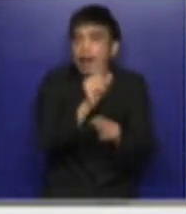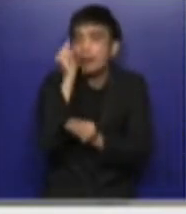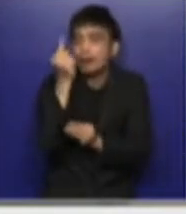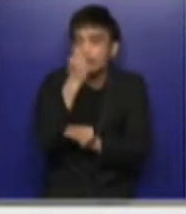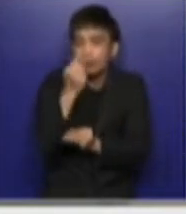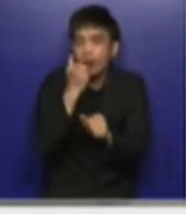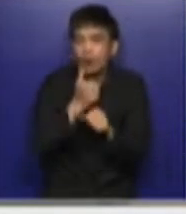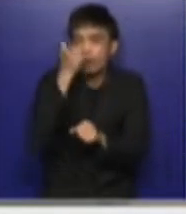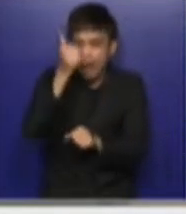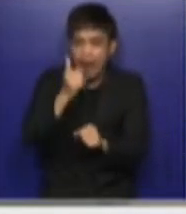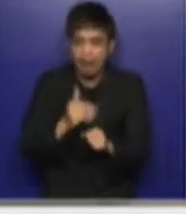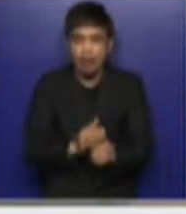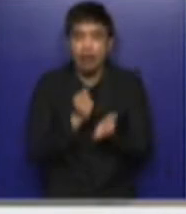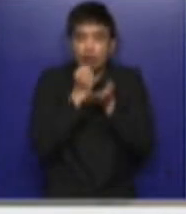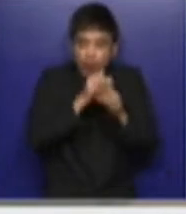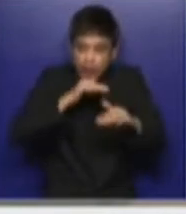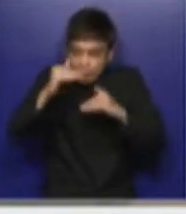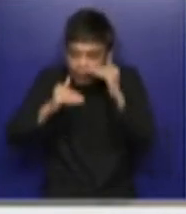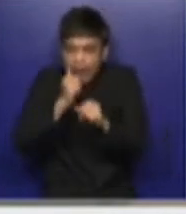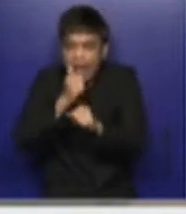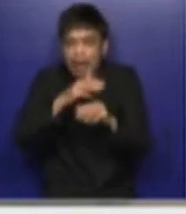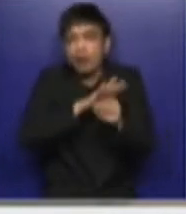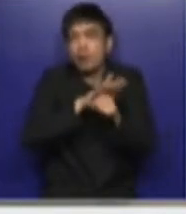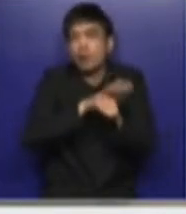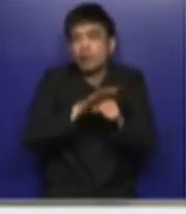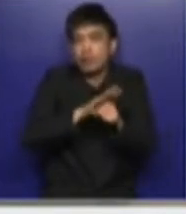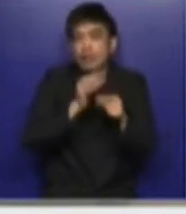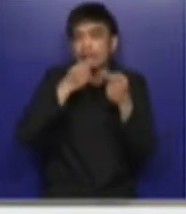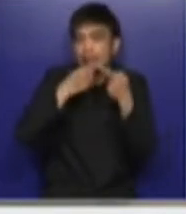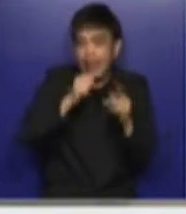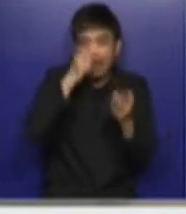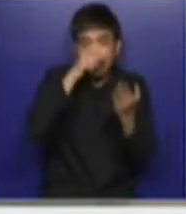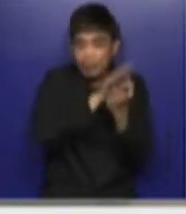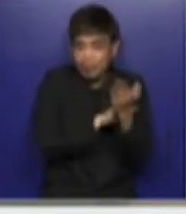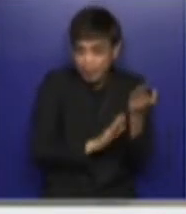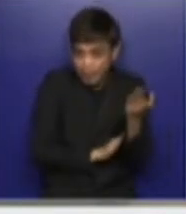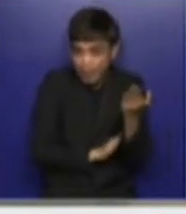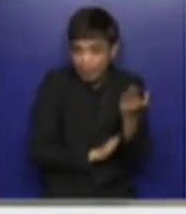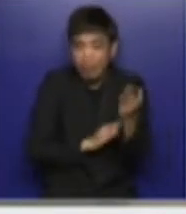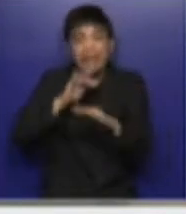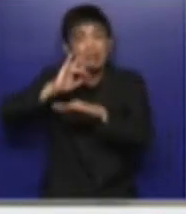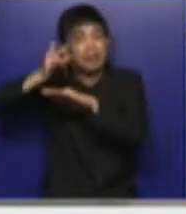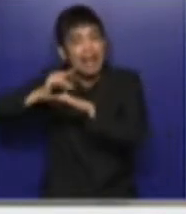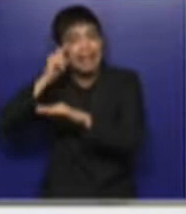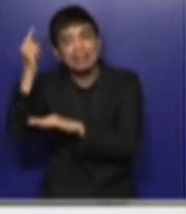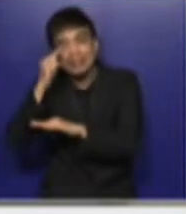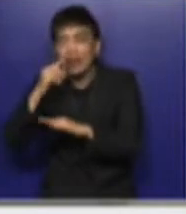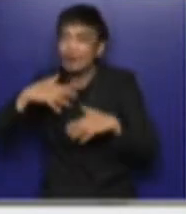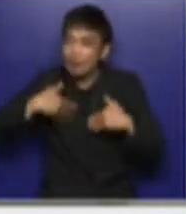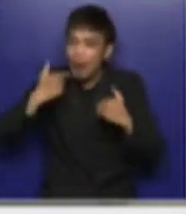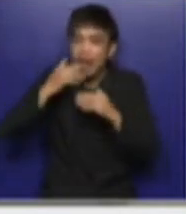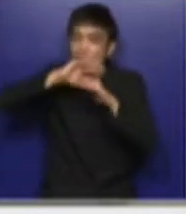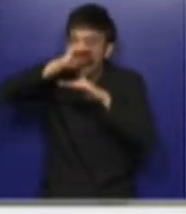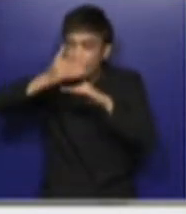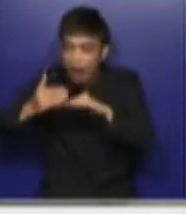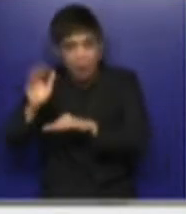ค่ไม่กี่ที่เท่านั้นค่ะประเทศไทยนะคะไม่ได้มีดีแค่แหล่งท่องเที่ยวตามธรรมชาติอย่างทะเลน้ำตกภูเขานะคะโบราณสถานเหล่านี้มี